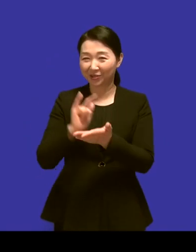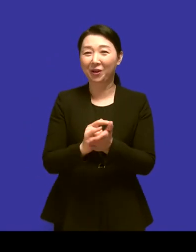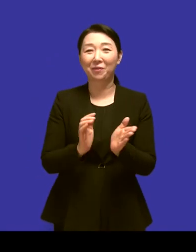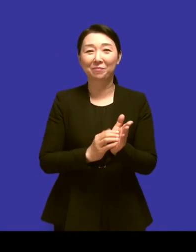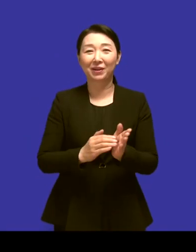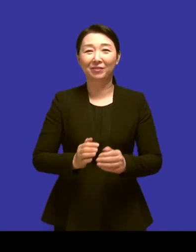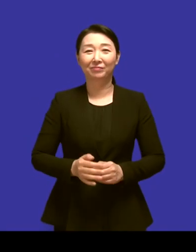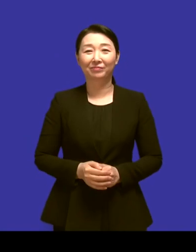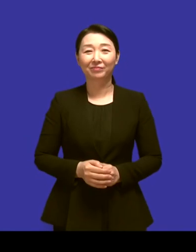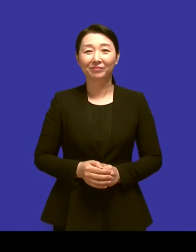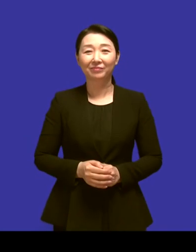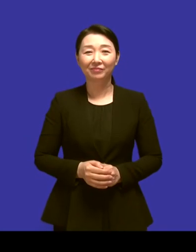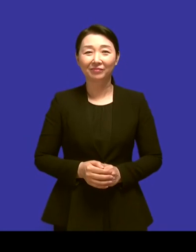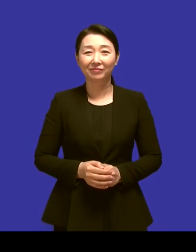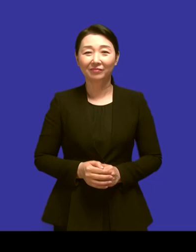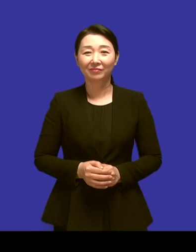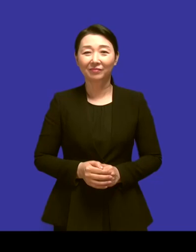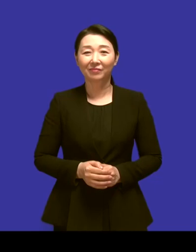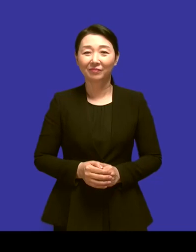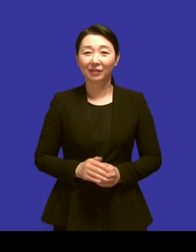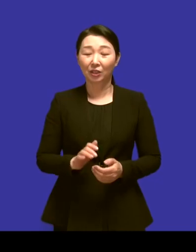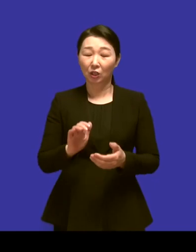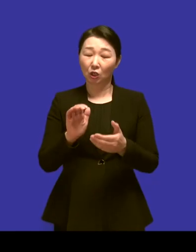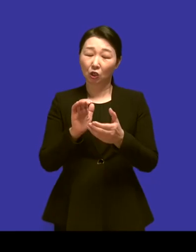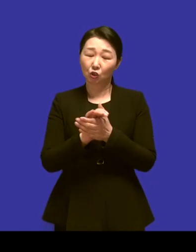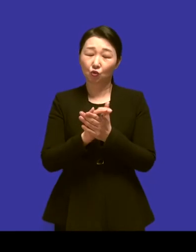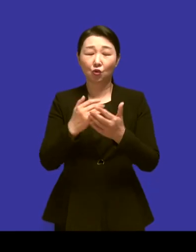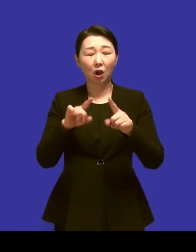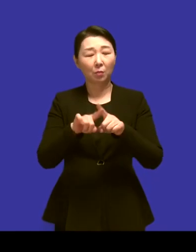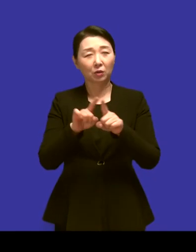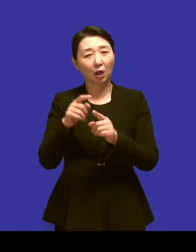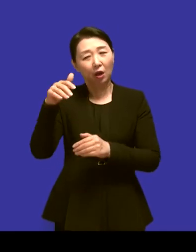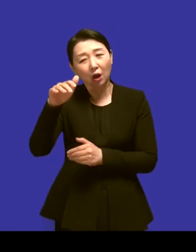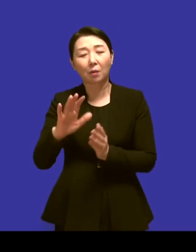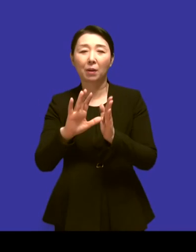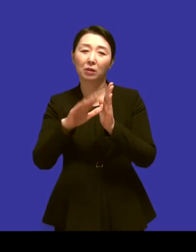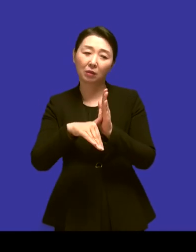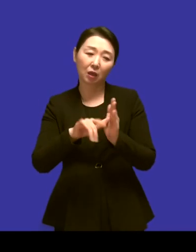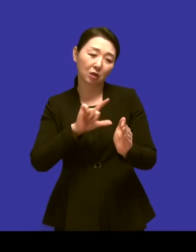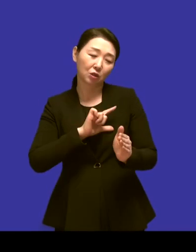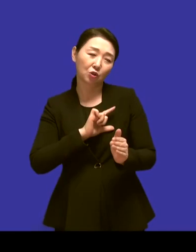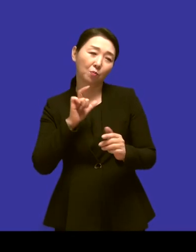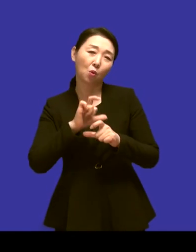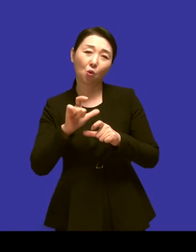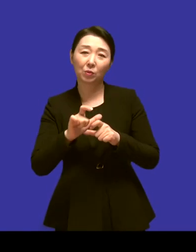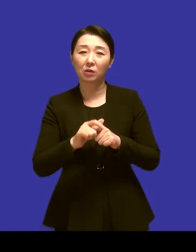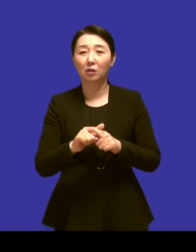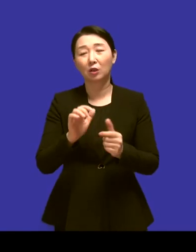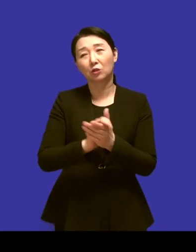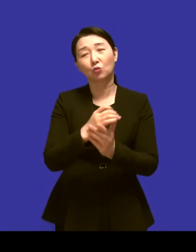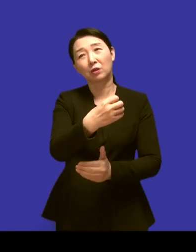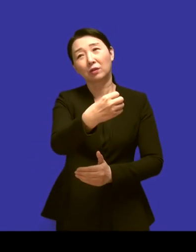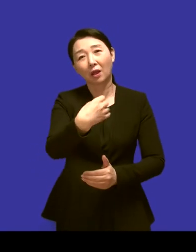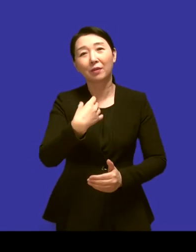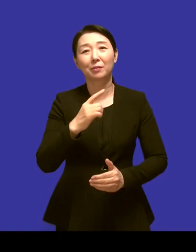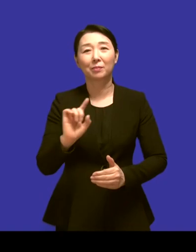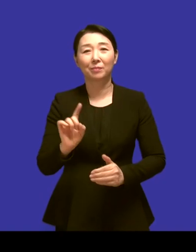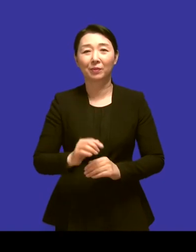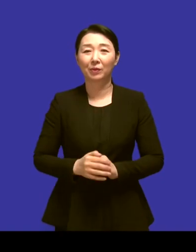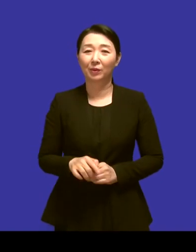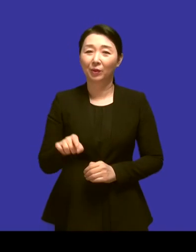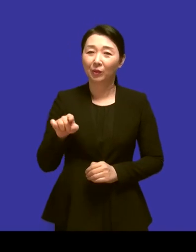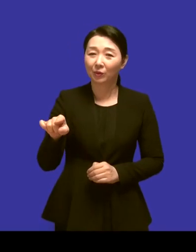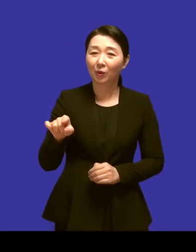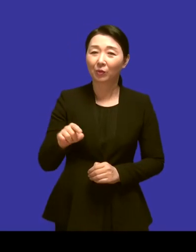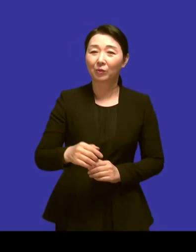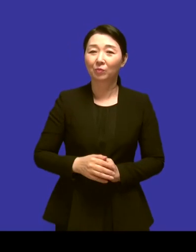돌아왔었는데 이제 친구랑 같이 랩네임을 고민하고 있었어요. 이제 네. 활동할 이름. 근데 그 친구가 저한테 아 너는 뭔가